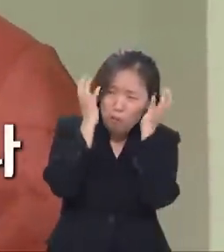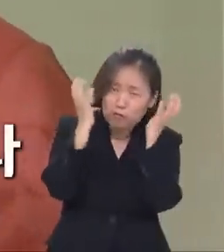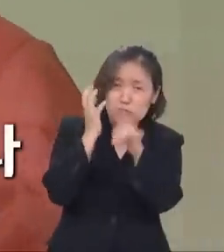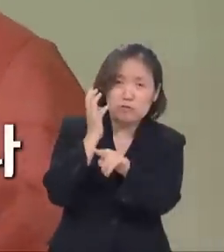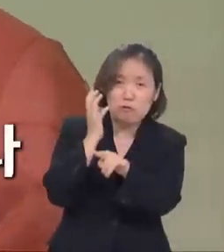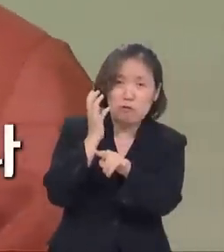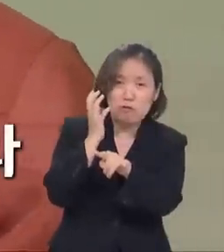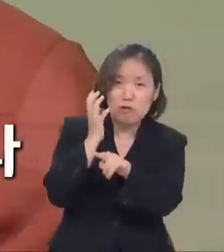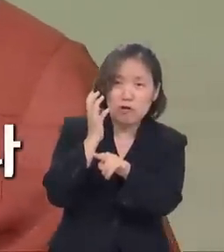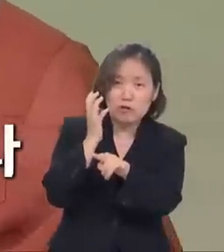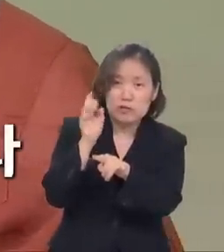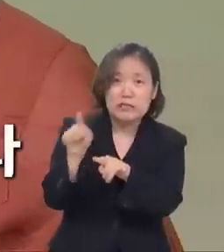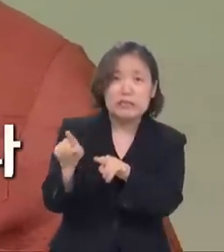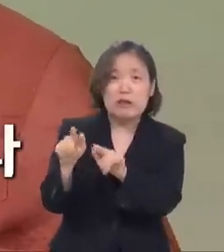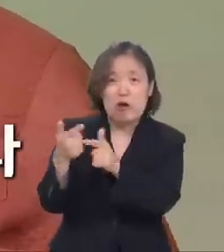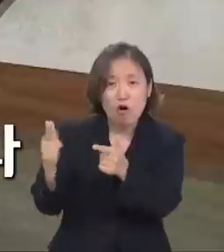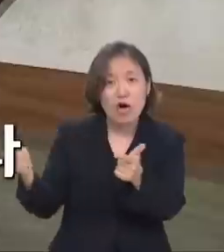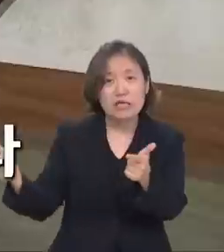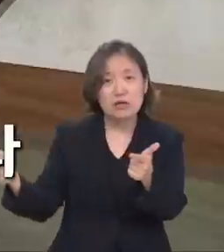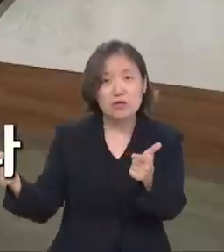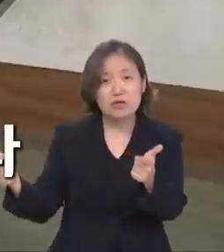그 괴로운 존재조차도